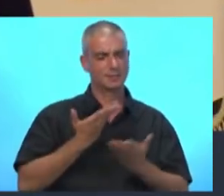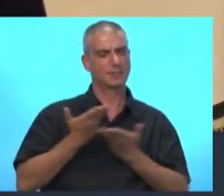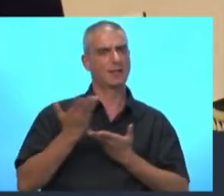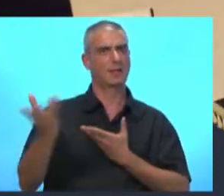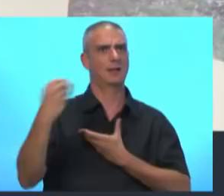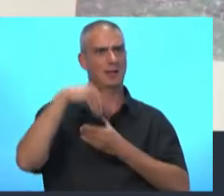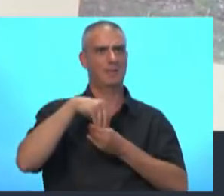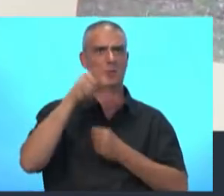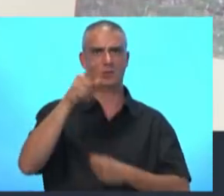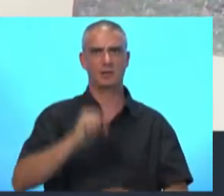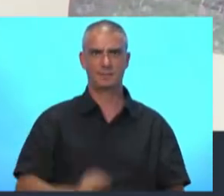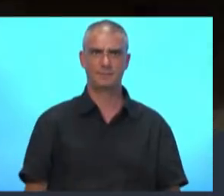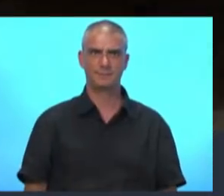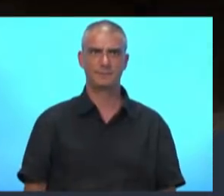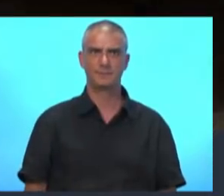אליהם.